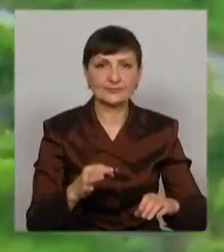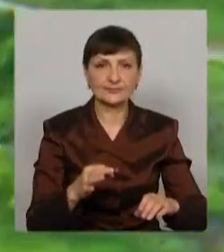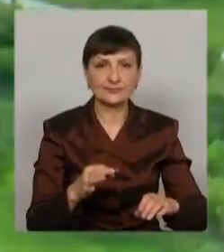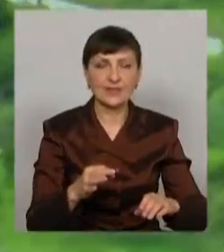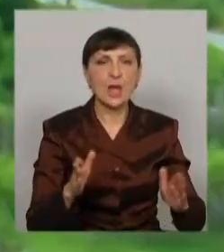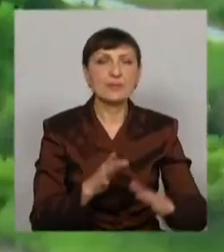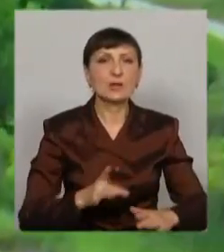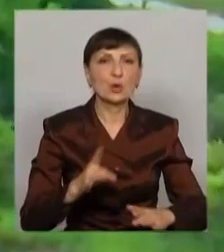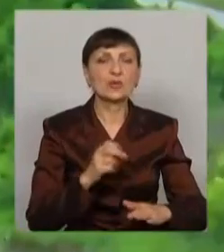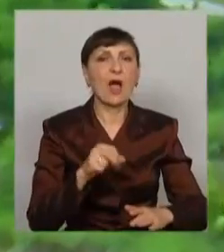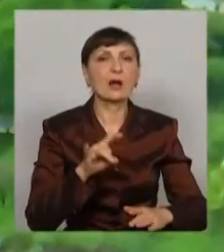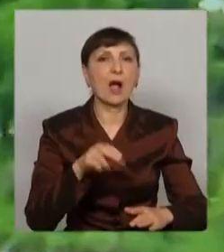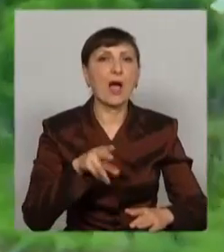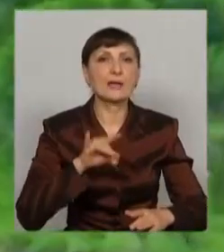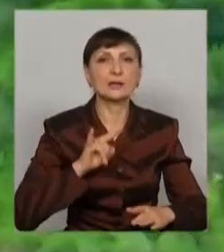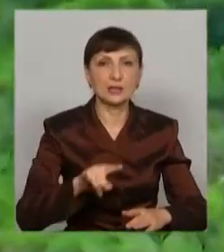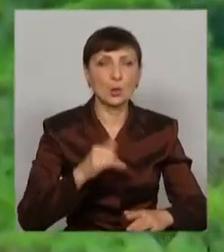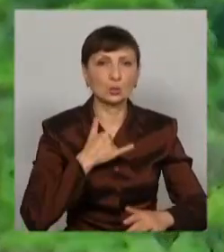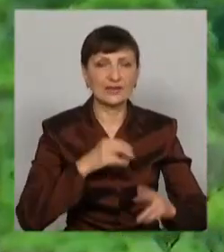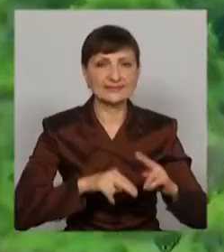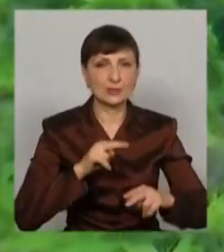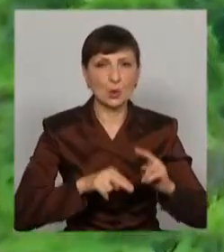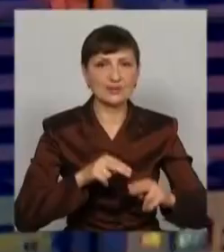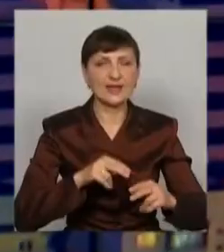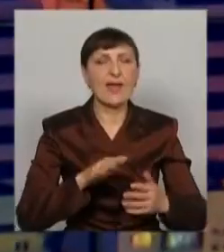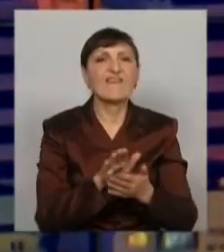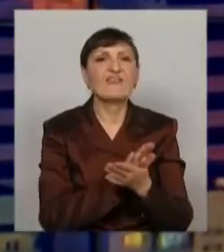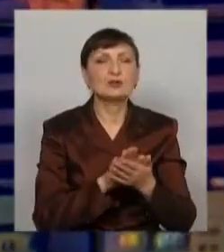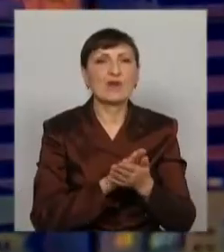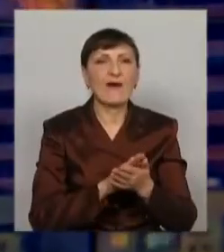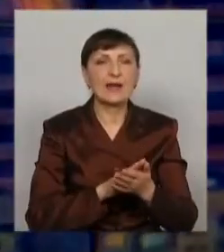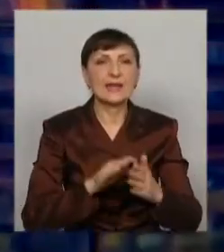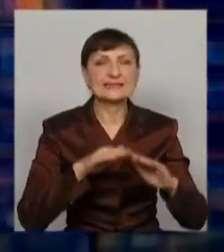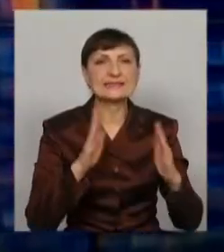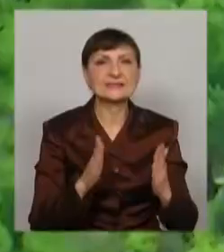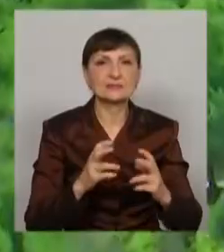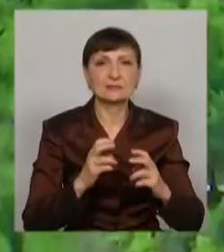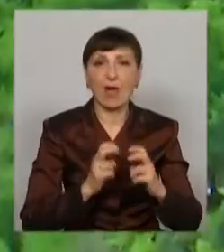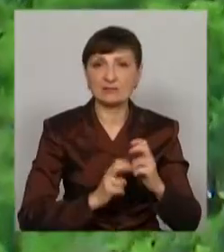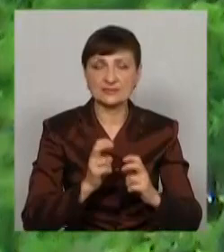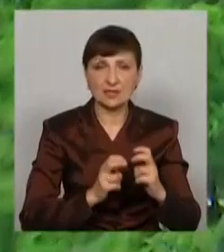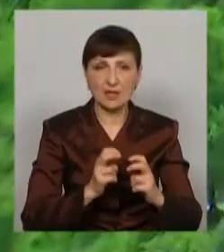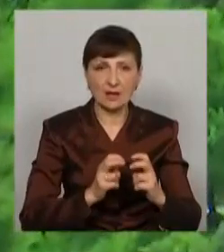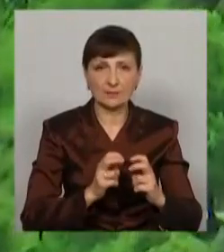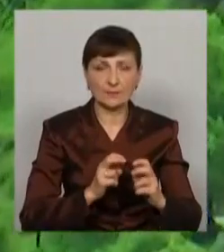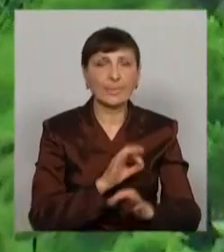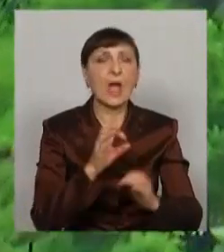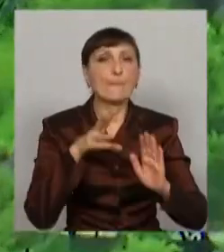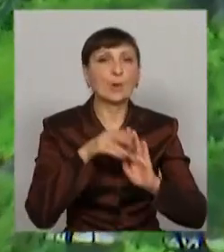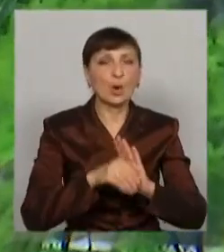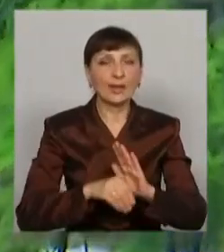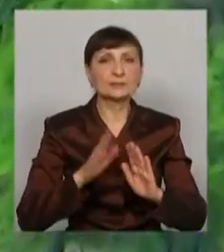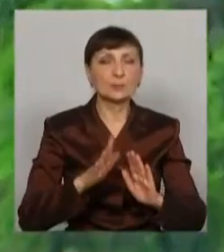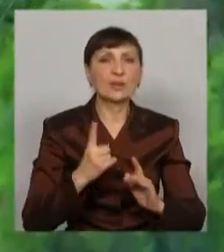в микрорайоне Карагайлы у нас строится фильтровальная станция Карагайлы. В нем проектом предусмотрено там